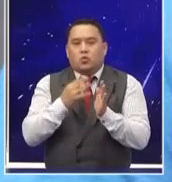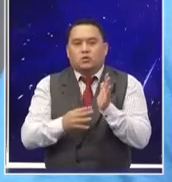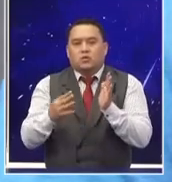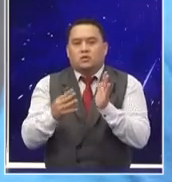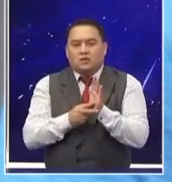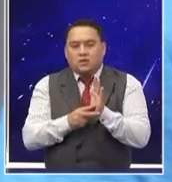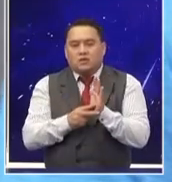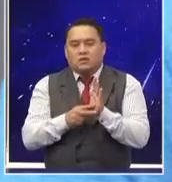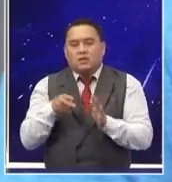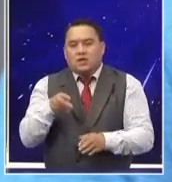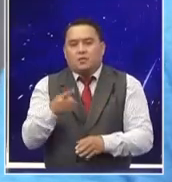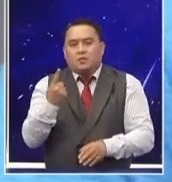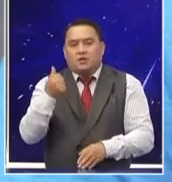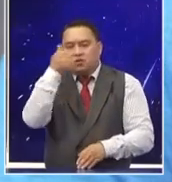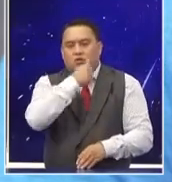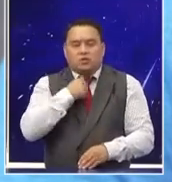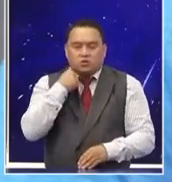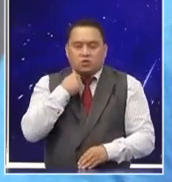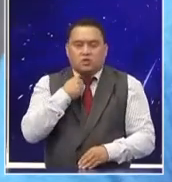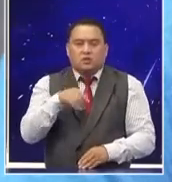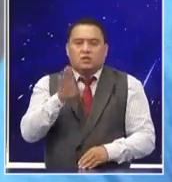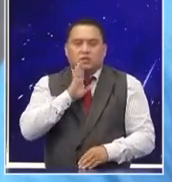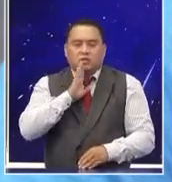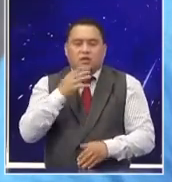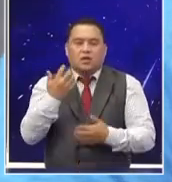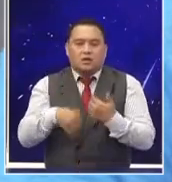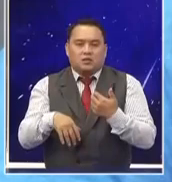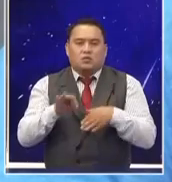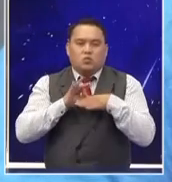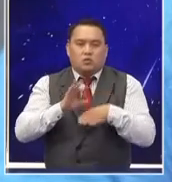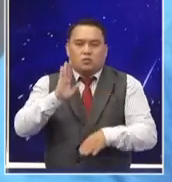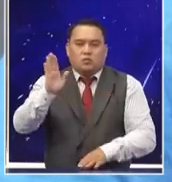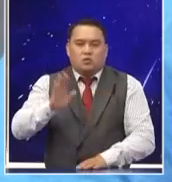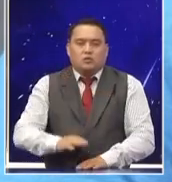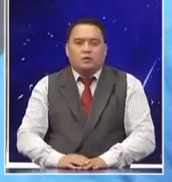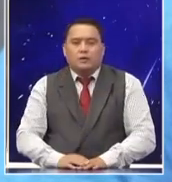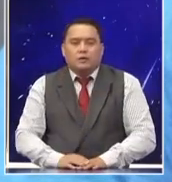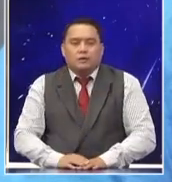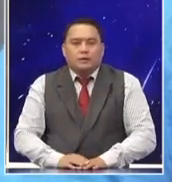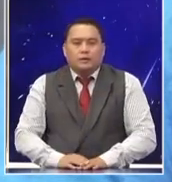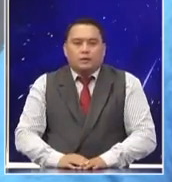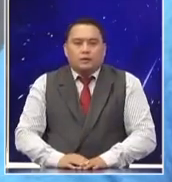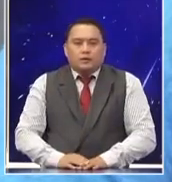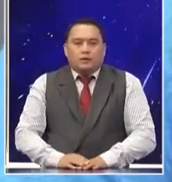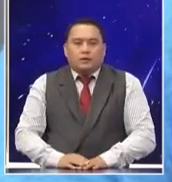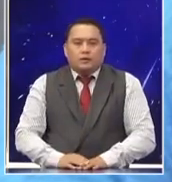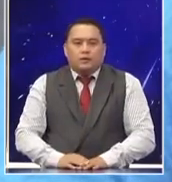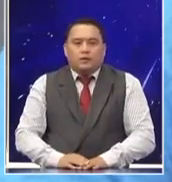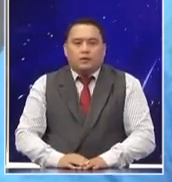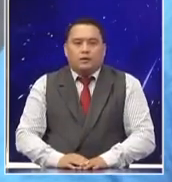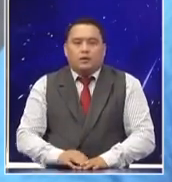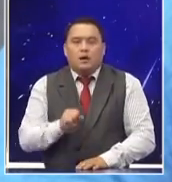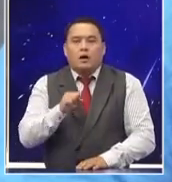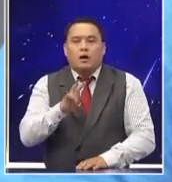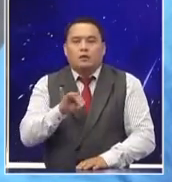1998 және 2001 жылғы қыздар арасында өтеді екен. Бұл жерде бізде Құдай берген